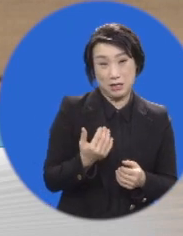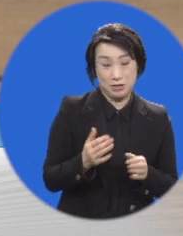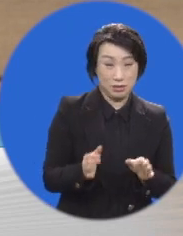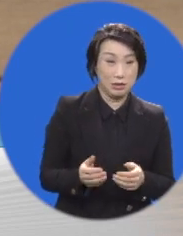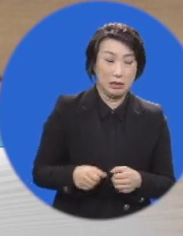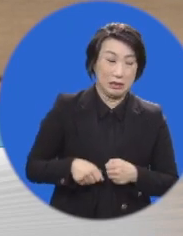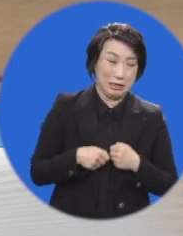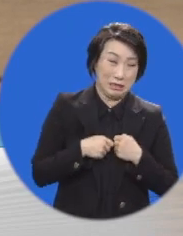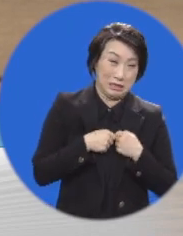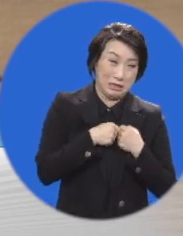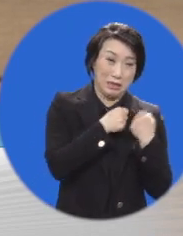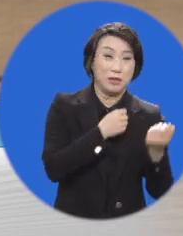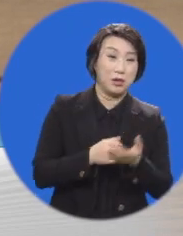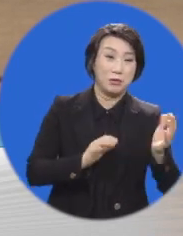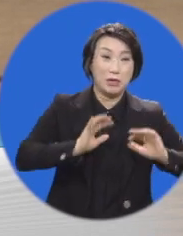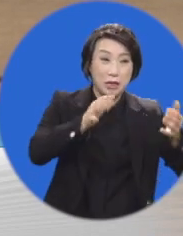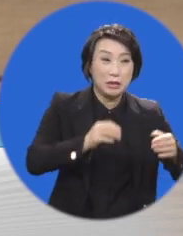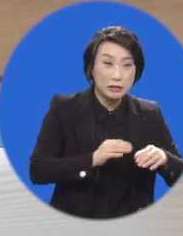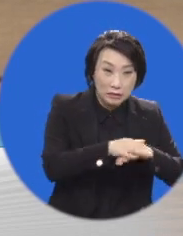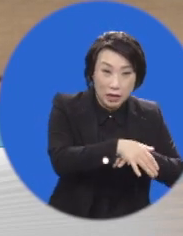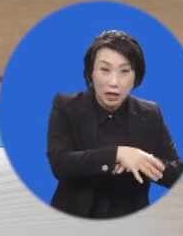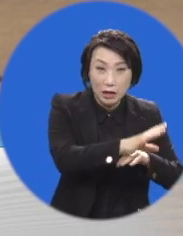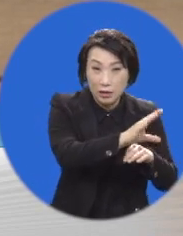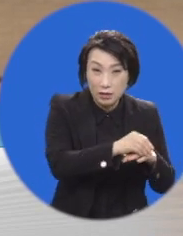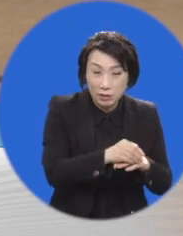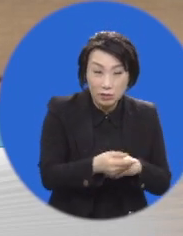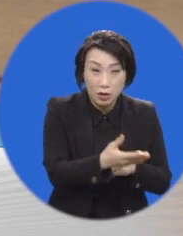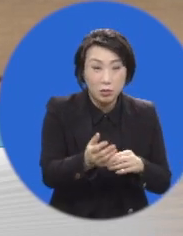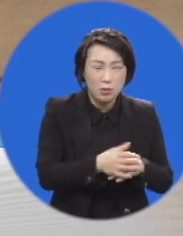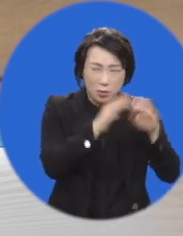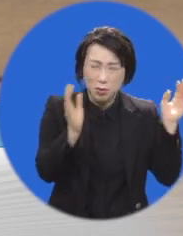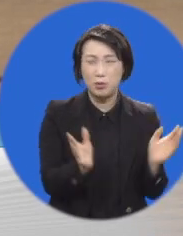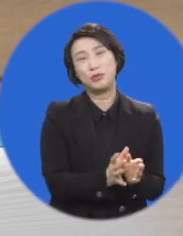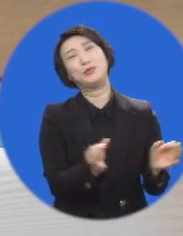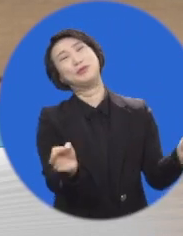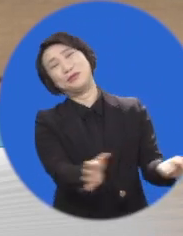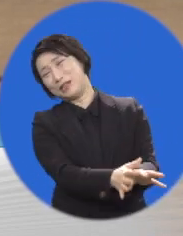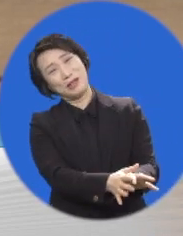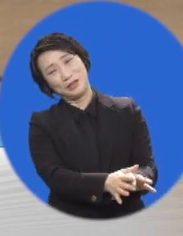나태하고 게으르고 세속적이었던 내가 어디 갔나 순간에 없었죠.